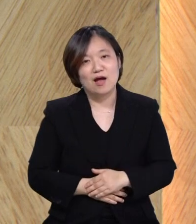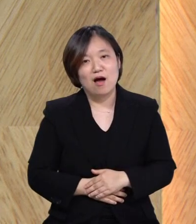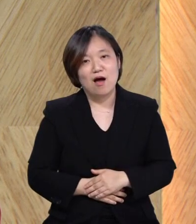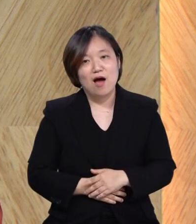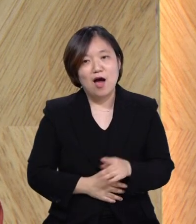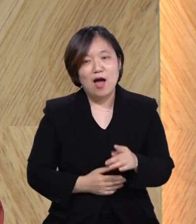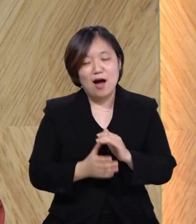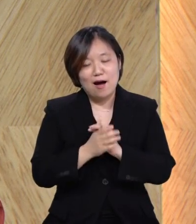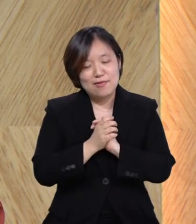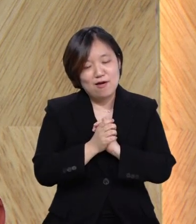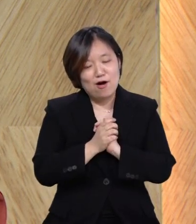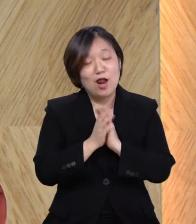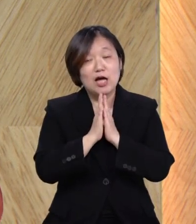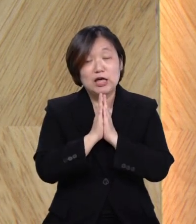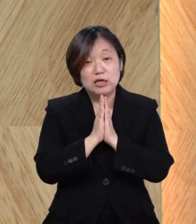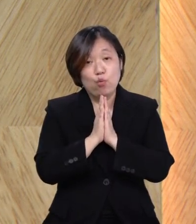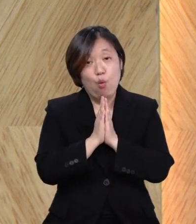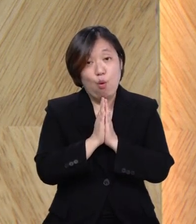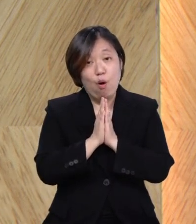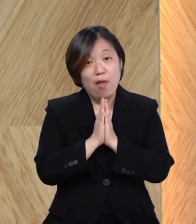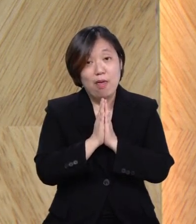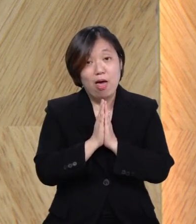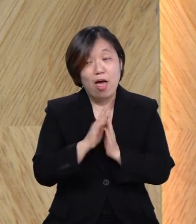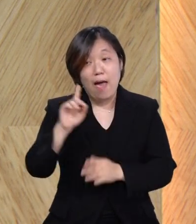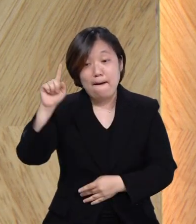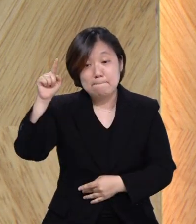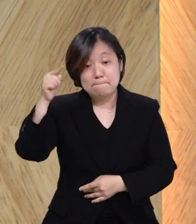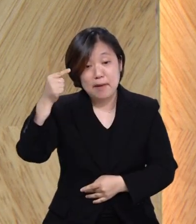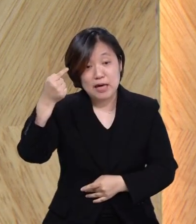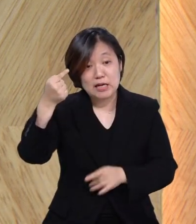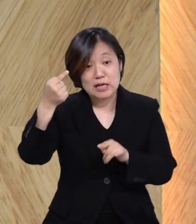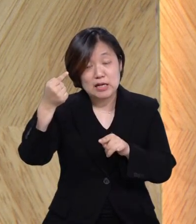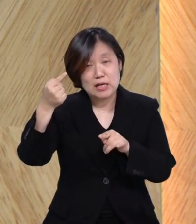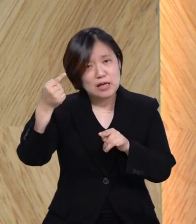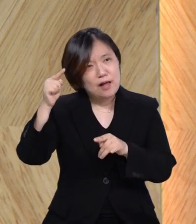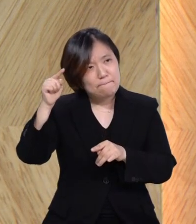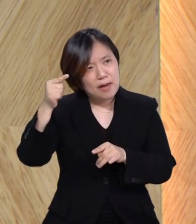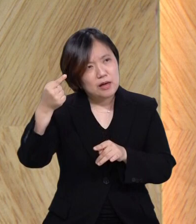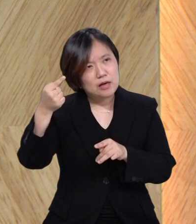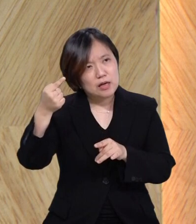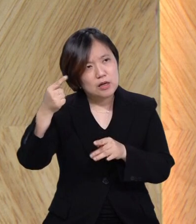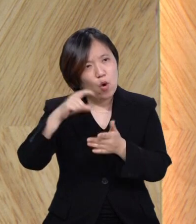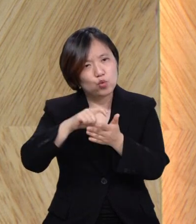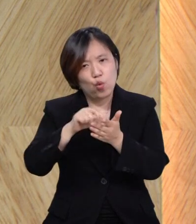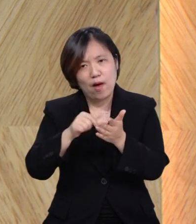그렇게 이제 기도를 하시다가 100일 기도가 끝날 때쯤에